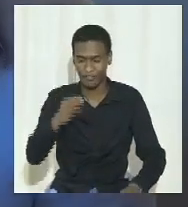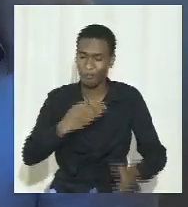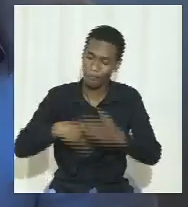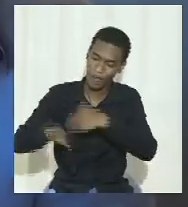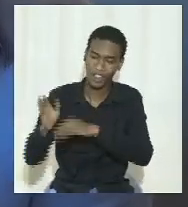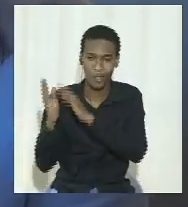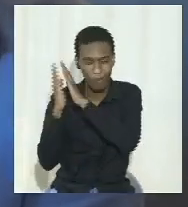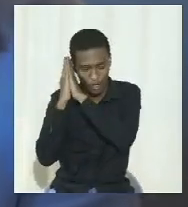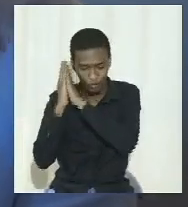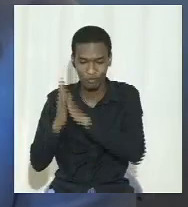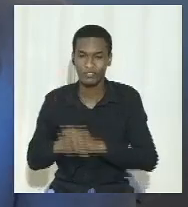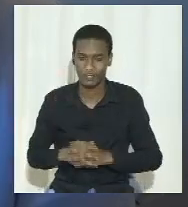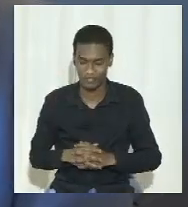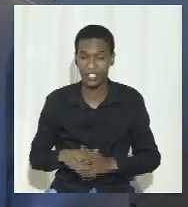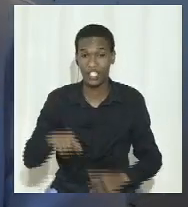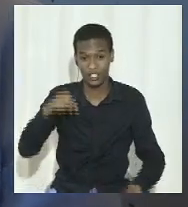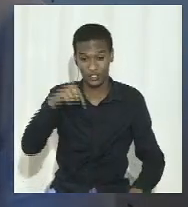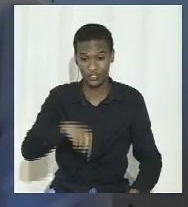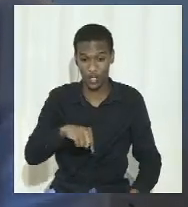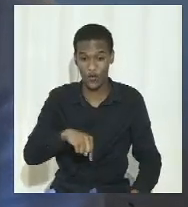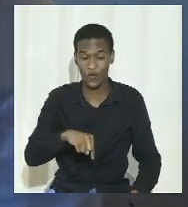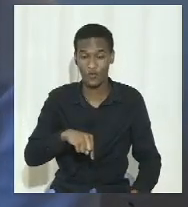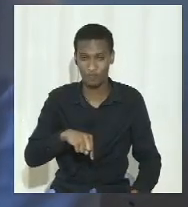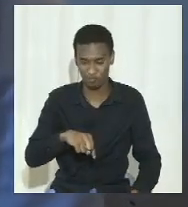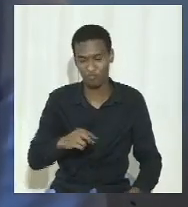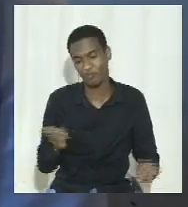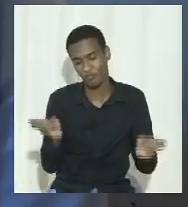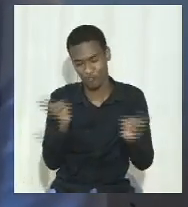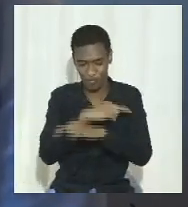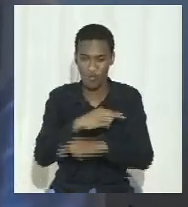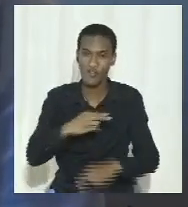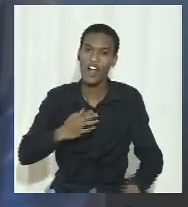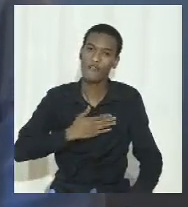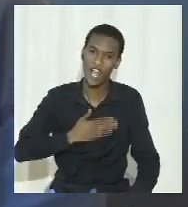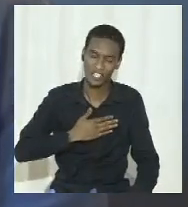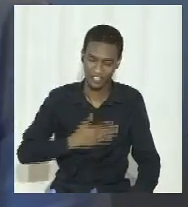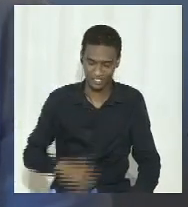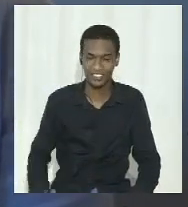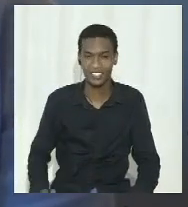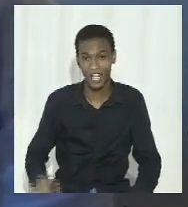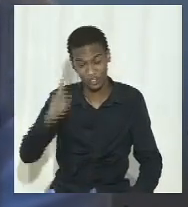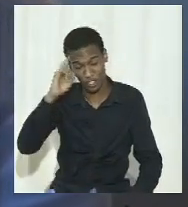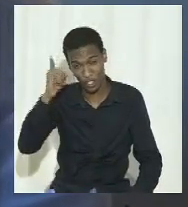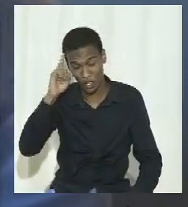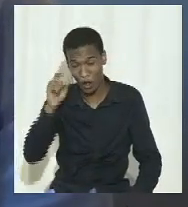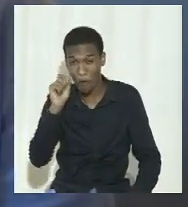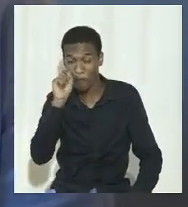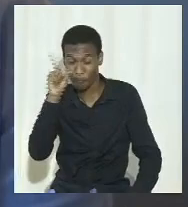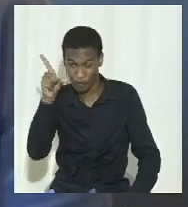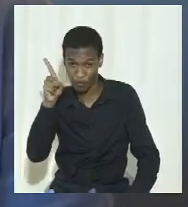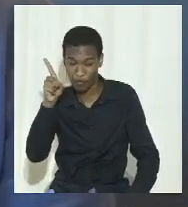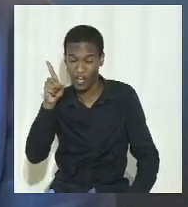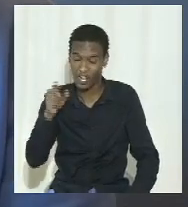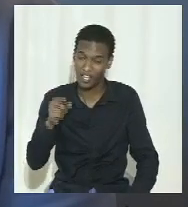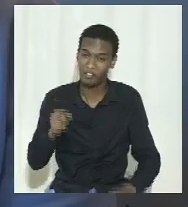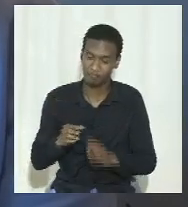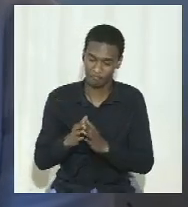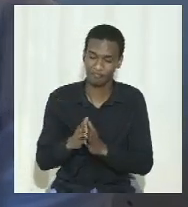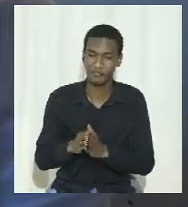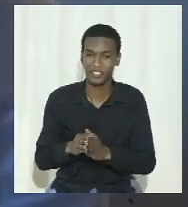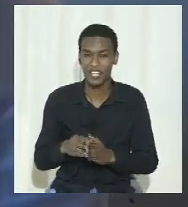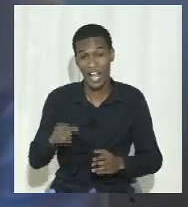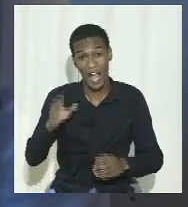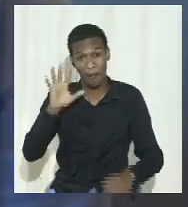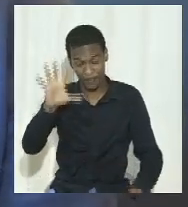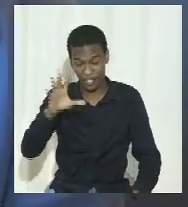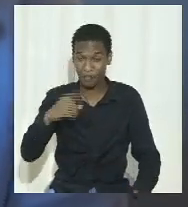indray fiverenana mianatra aloha mba nisy niova kely indray fifazana maraina amin'ny dimy fa tsy izahantsony